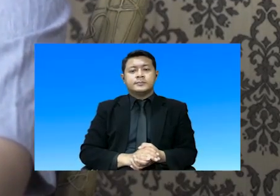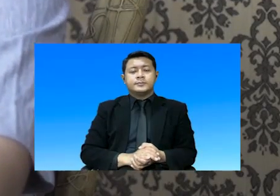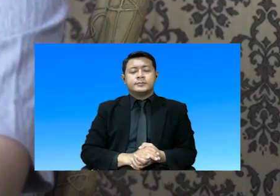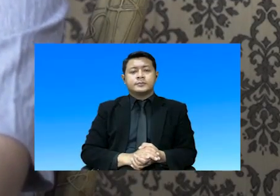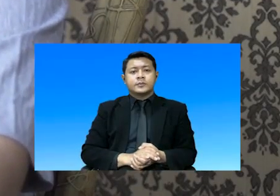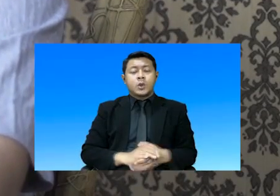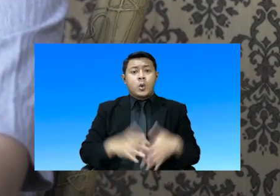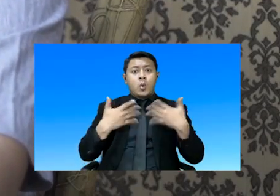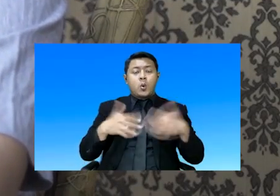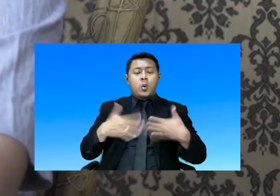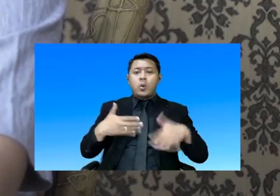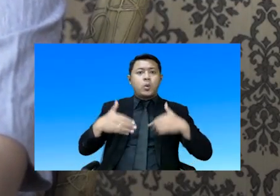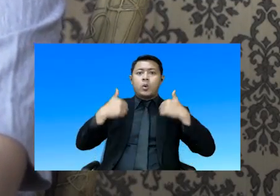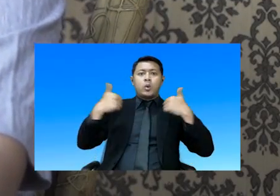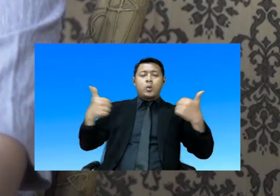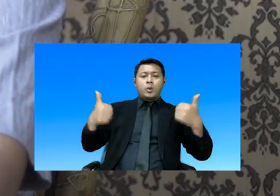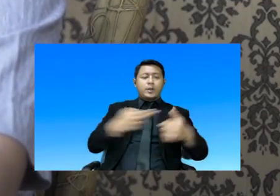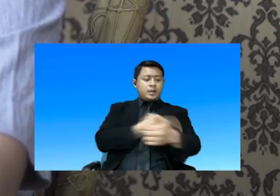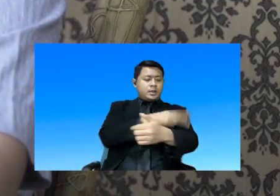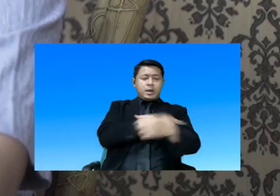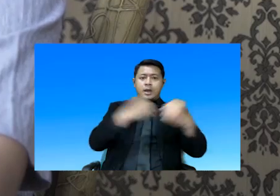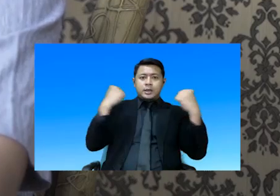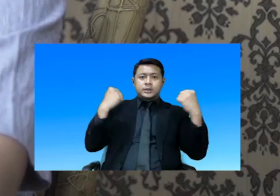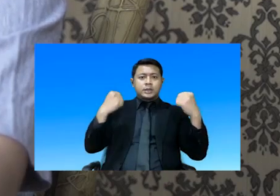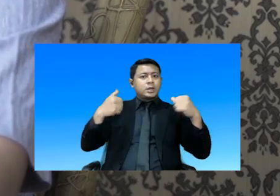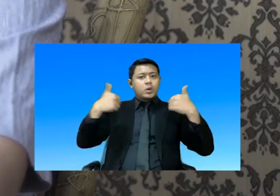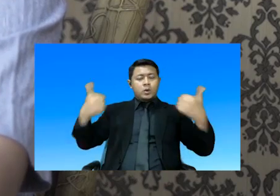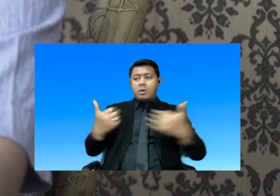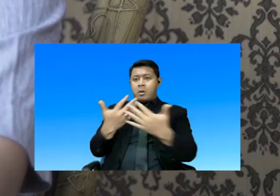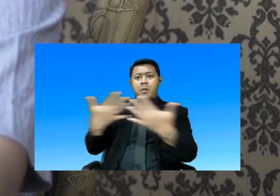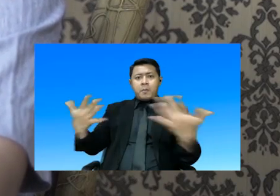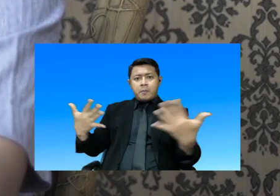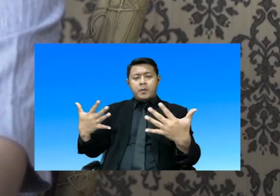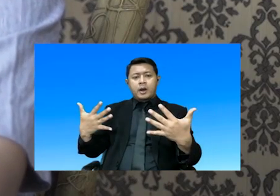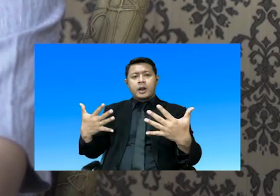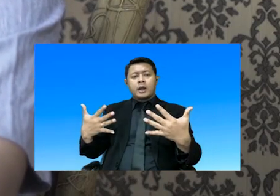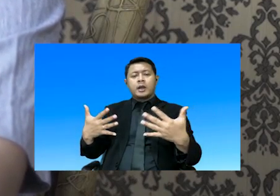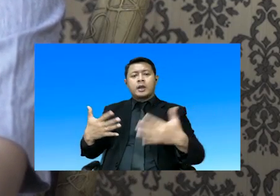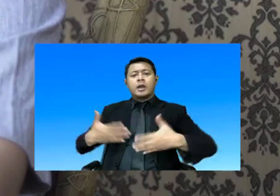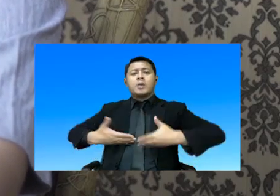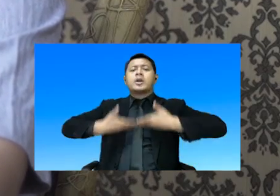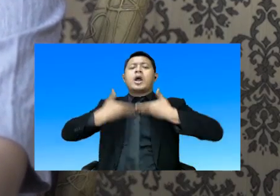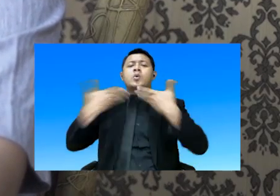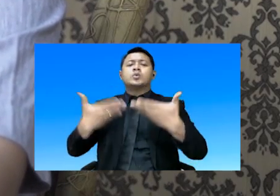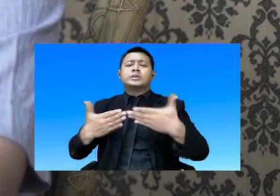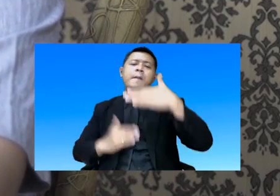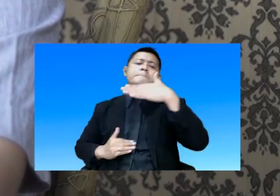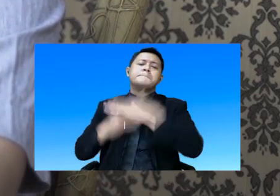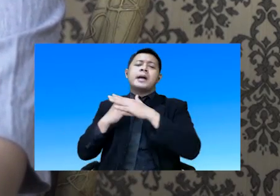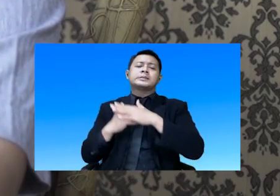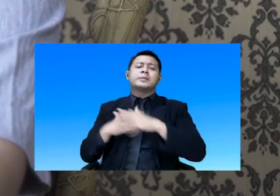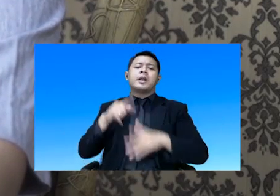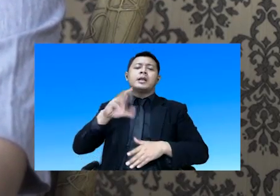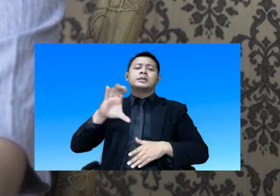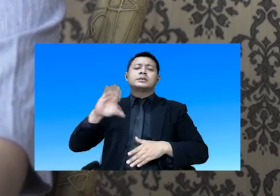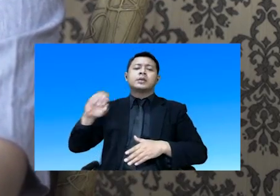Luar biasa kali ini para nakes. Mereka kasih usaha 100% untuk menjaga